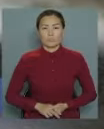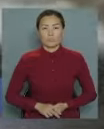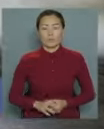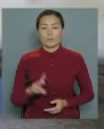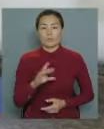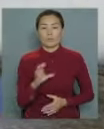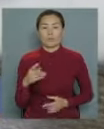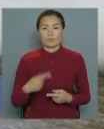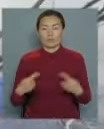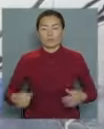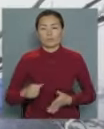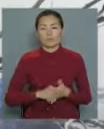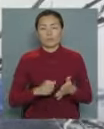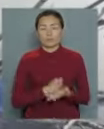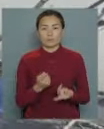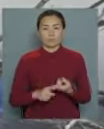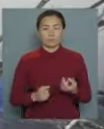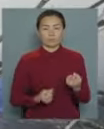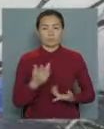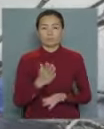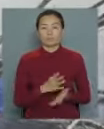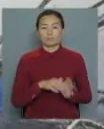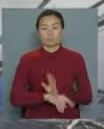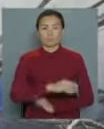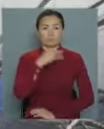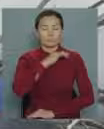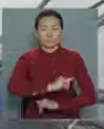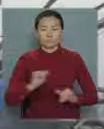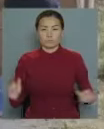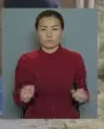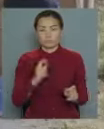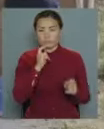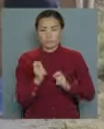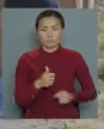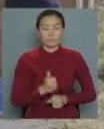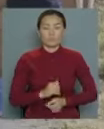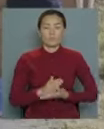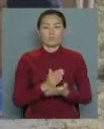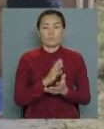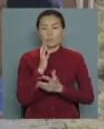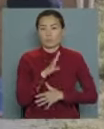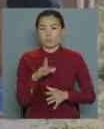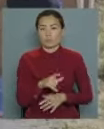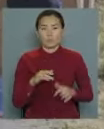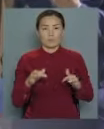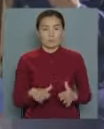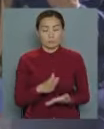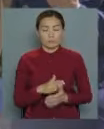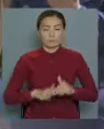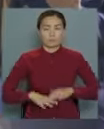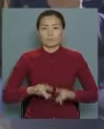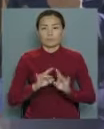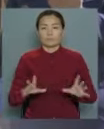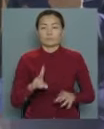Орман өрттері бірқатар себептерге байланысты пайда болады. Олардың ішіндегі ең көп тараған өрт қауіпсіздігінің негізгі шараларын сақтамайтын адамның әрекеті. Мамандардың